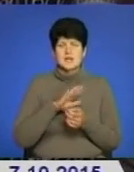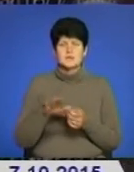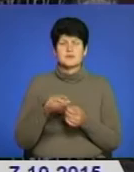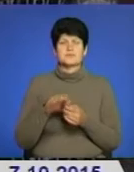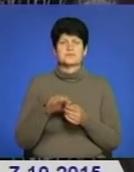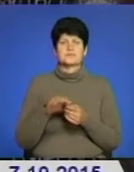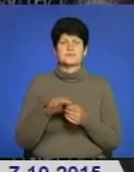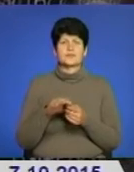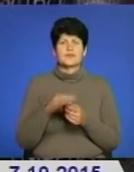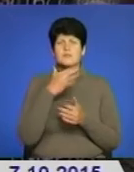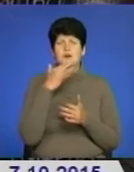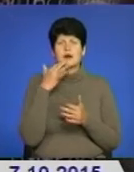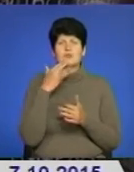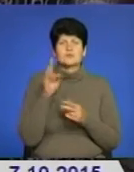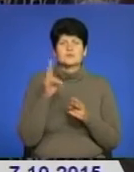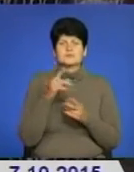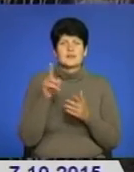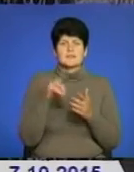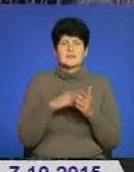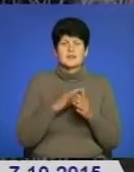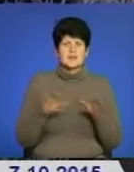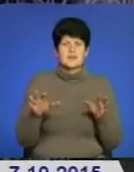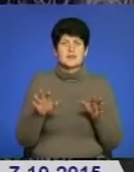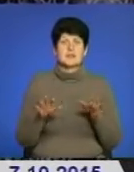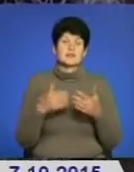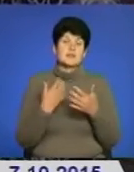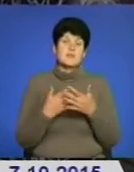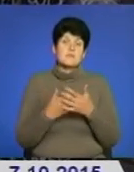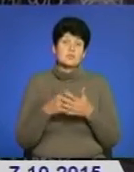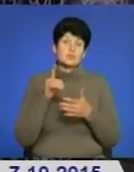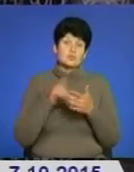ні в кого вони не вірять, а хоч, напевно, вони повірять хоча б в цю стіну.